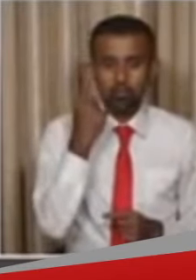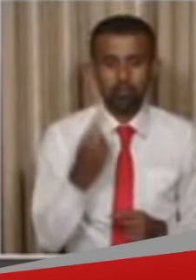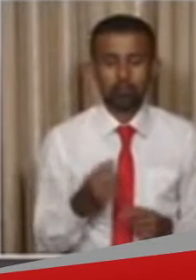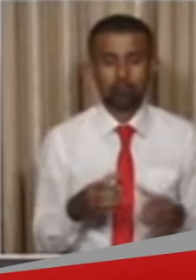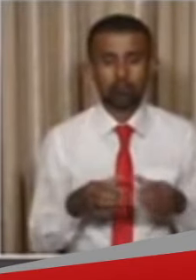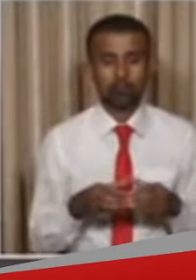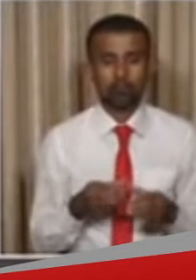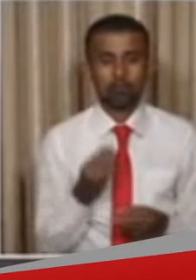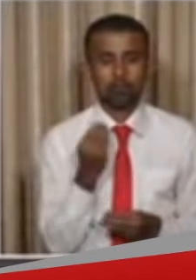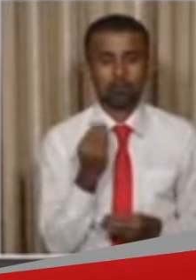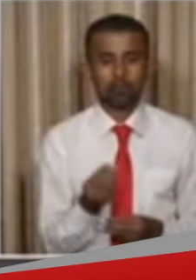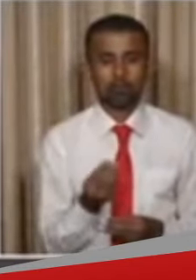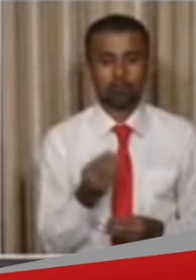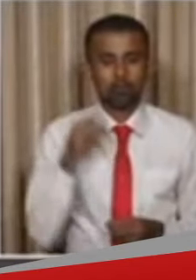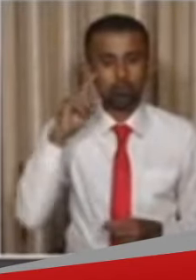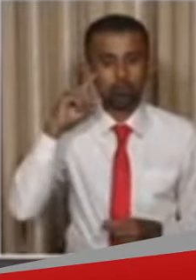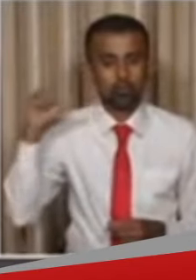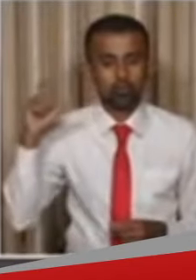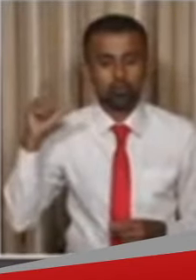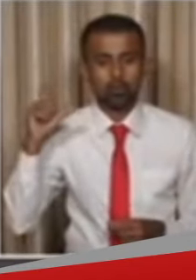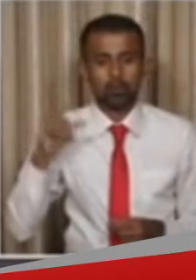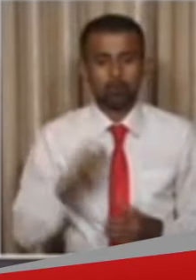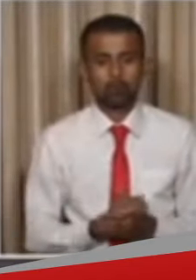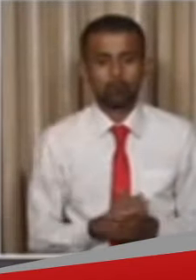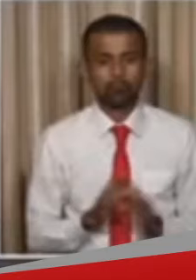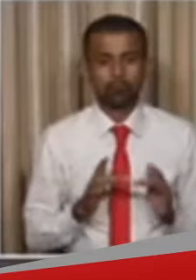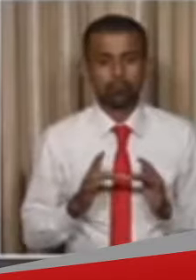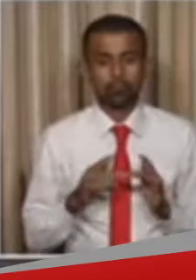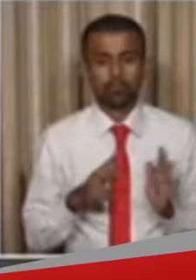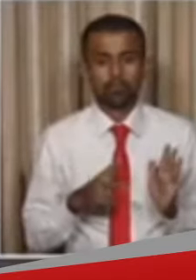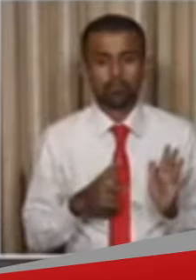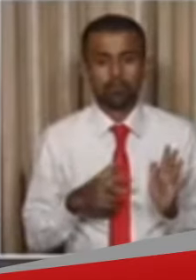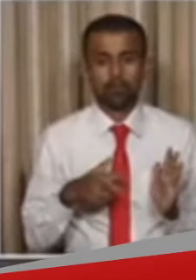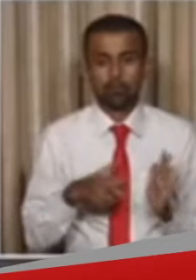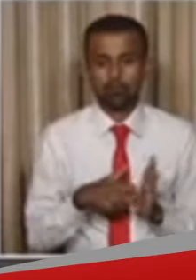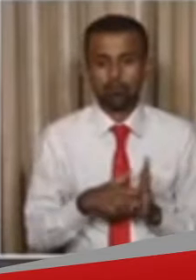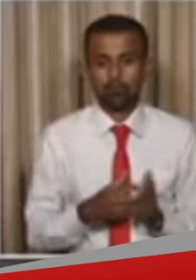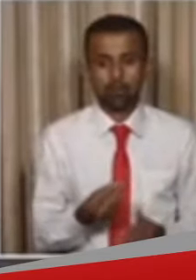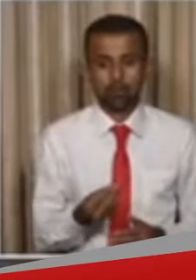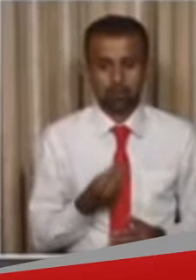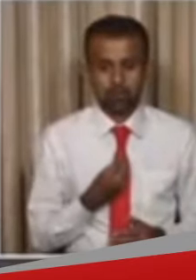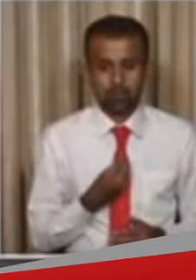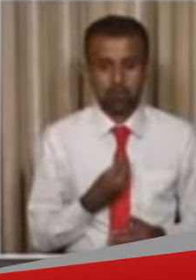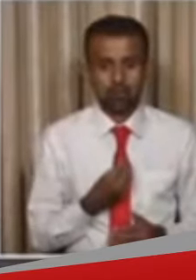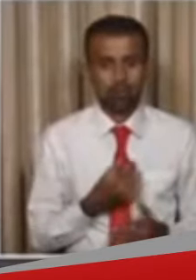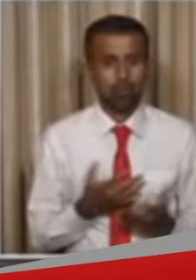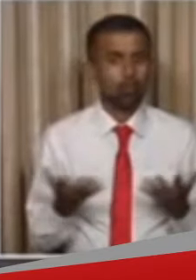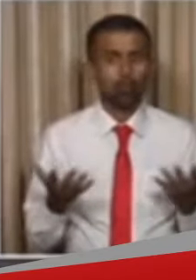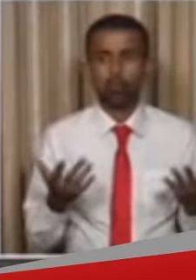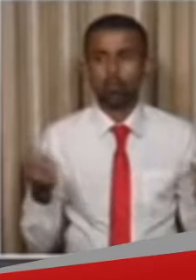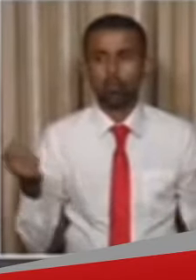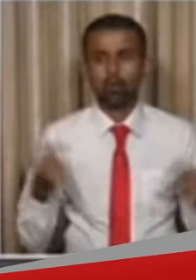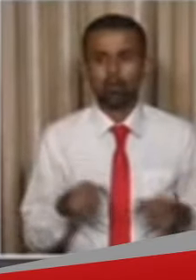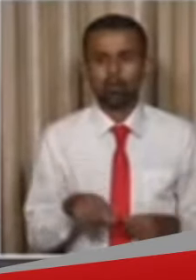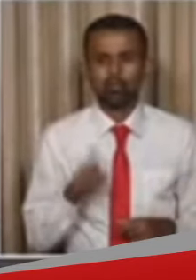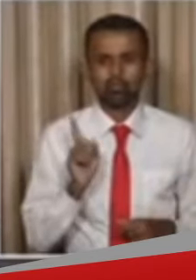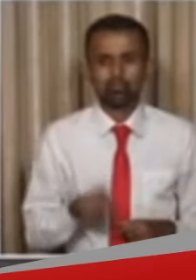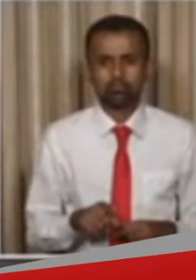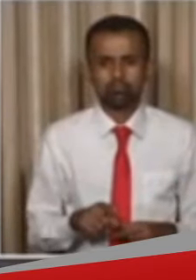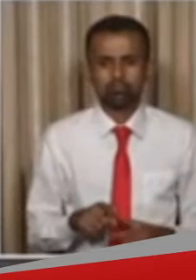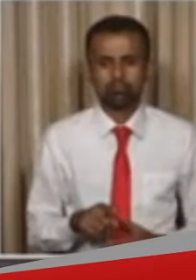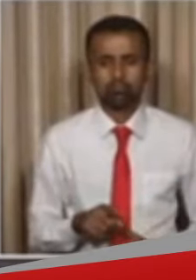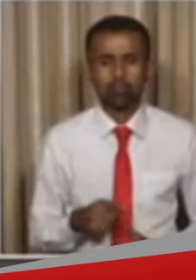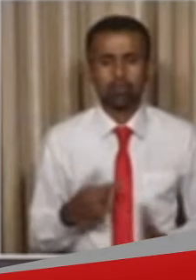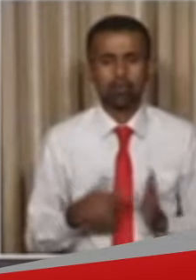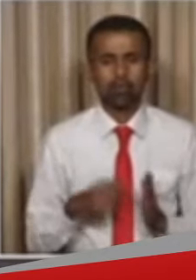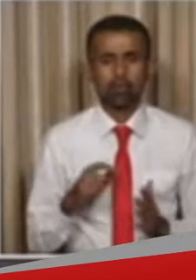ගෙනත් තියෙනවා. චීනයේ ඔන්ලයින් වීසා ලබා ගැනීම සඳහා ඒකත් කොහෙන් ආවද කවුරු අනුමැතිය දුන්නද මොන